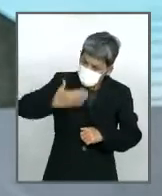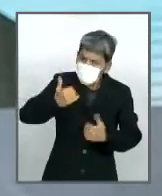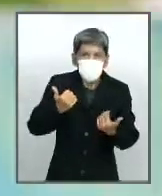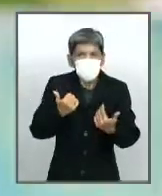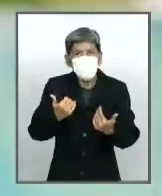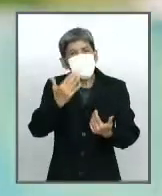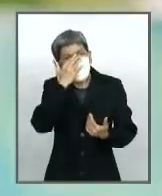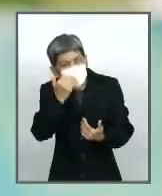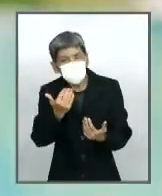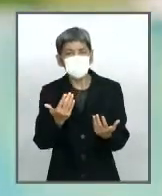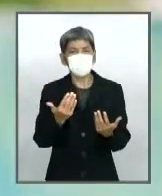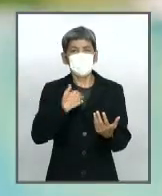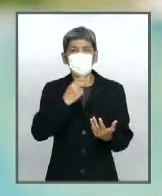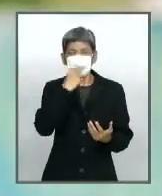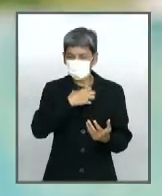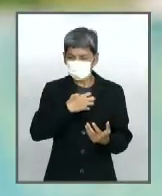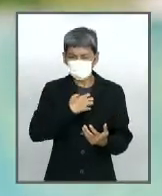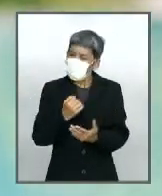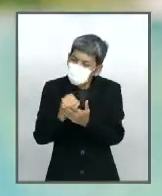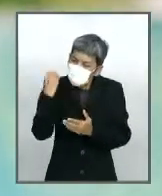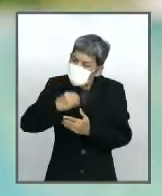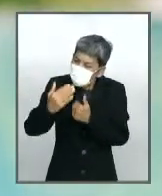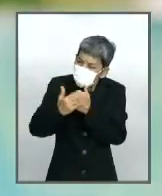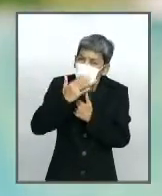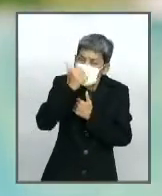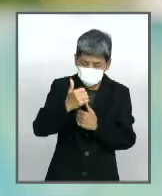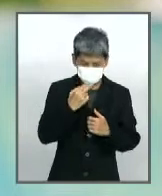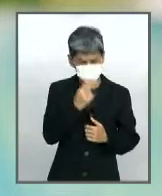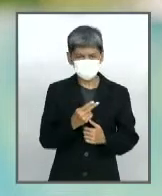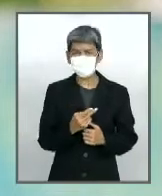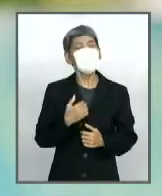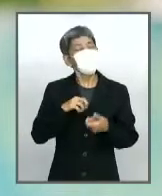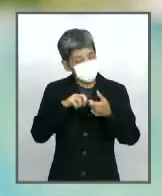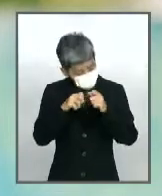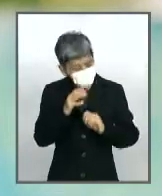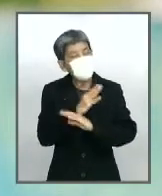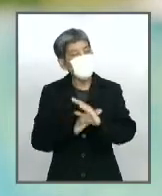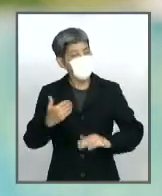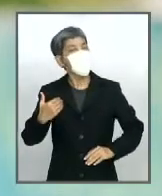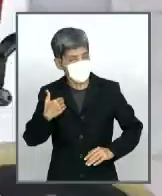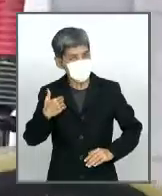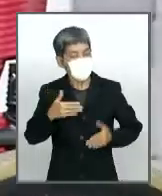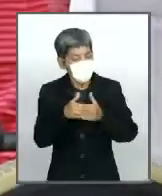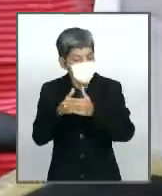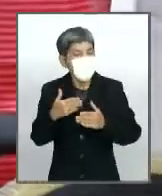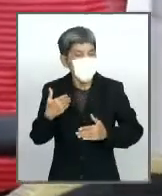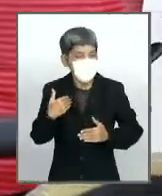ายหรือทำไมถึงดูต้องการความช่วยเหลือบ่อยจังทั้งที่จริงๆมันคือข้อจำกัดที่จำเป็นนะคะ